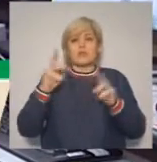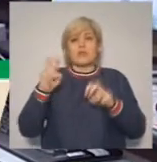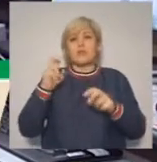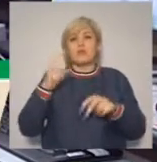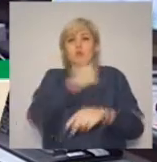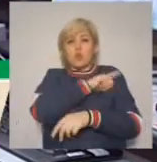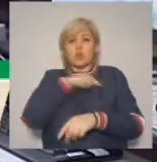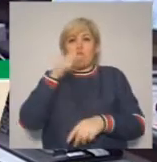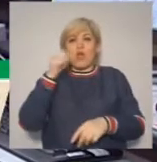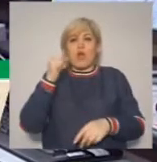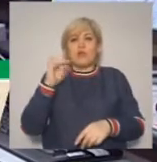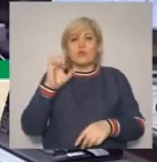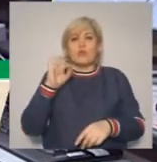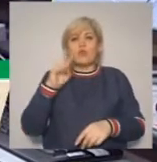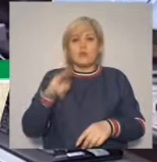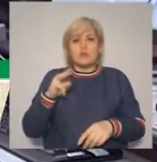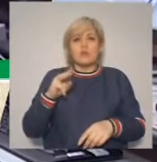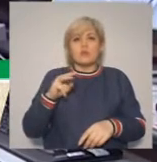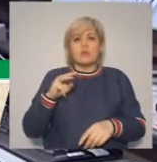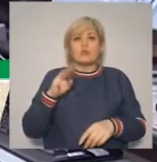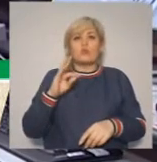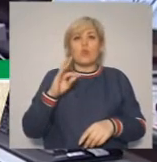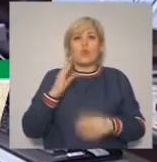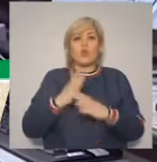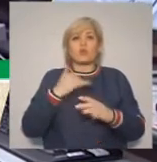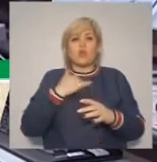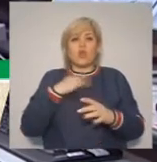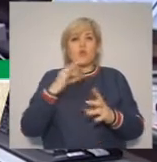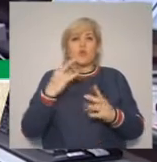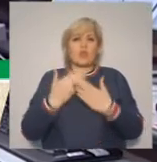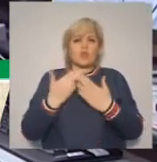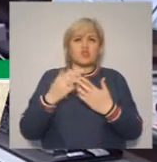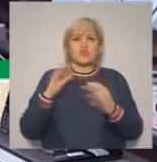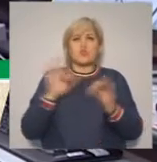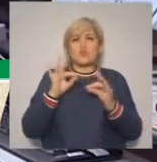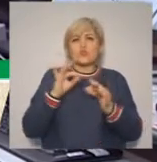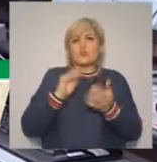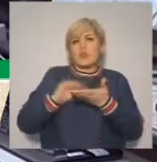«Доктор Айболит». То есть у нас вот практически музыка у него написана.